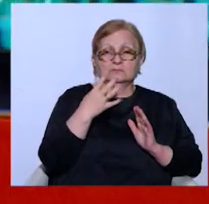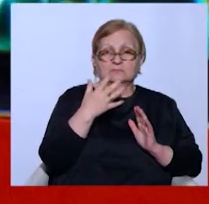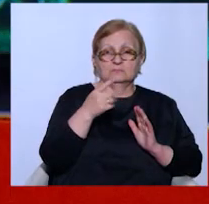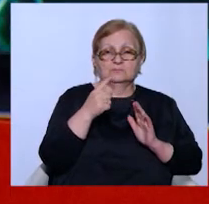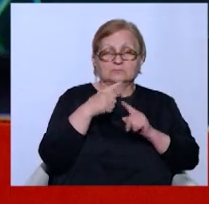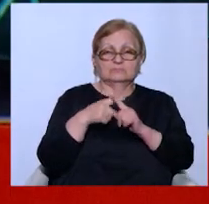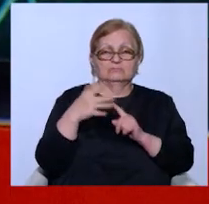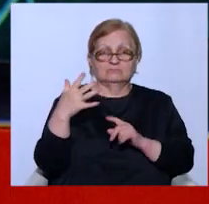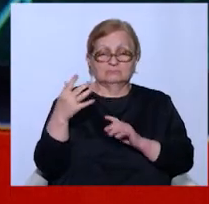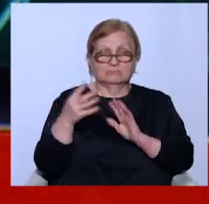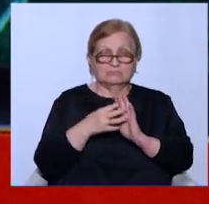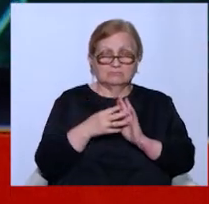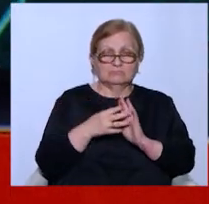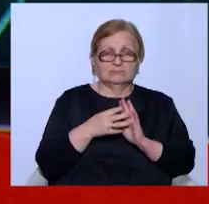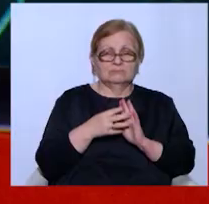51 + 59.